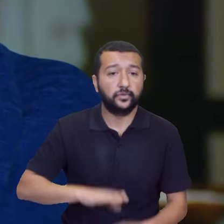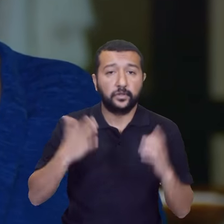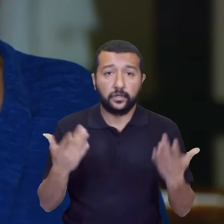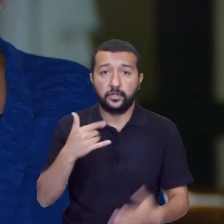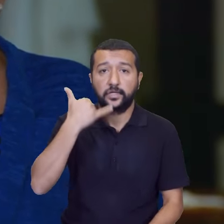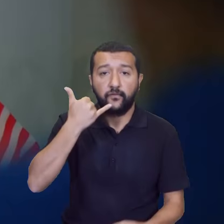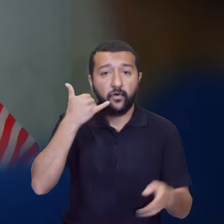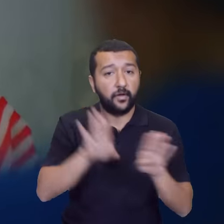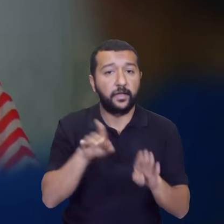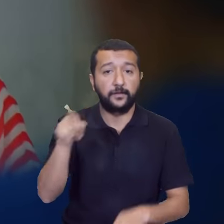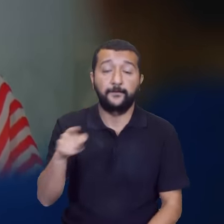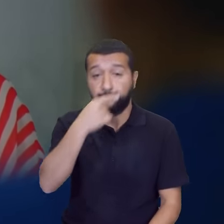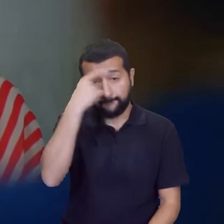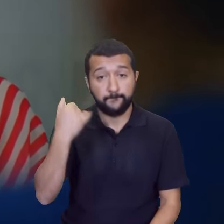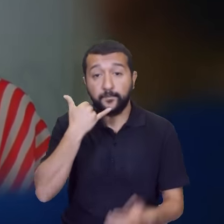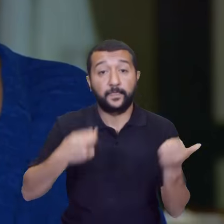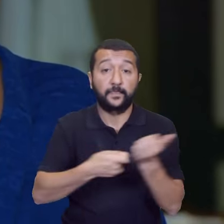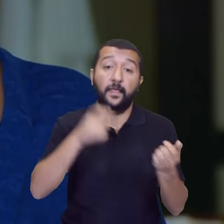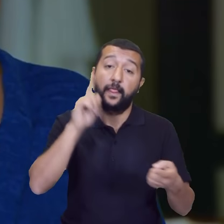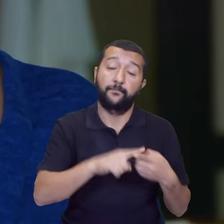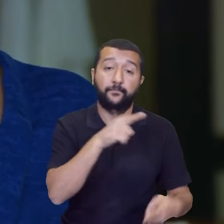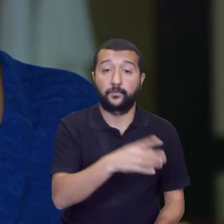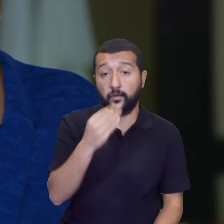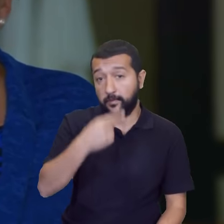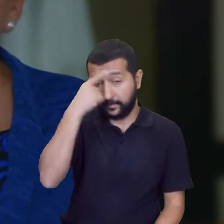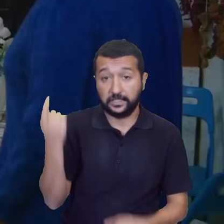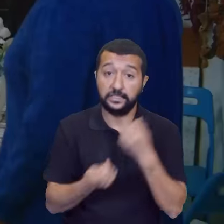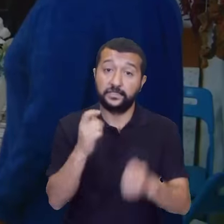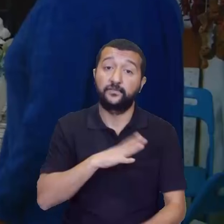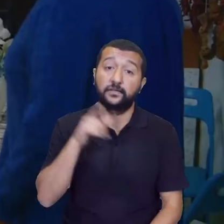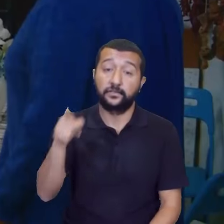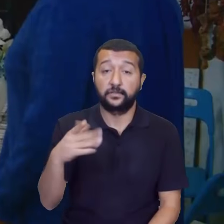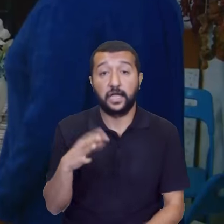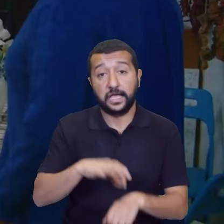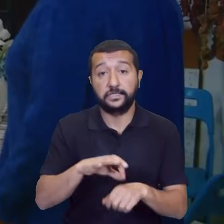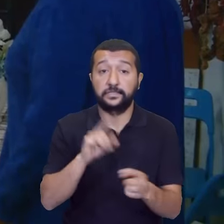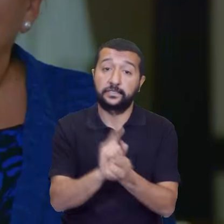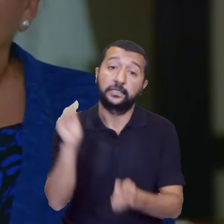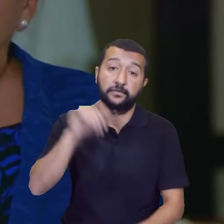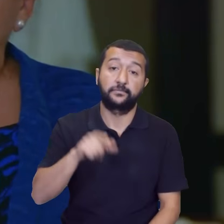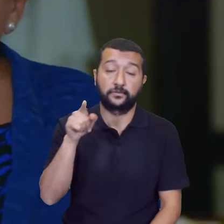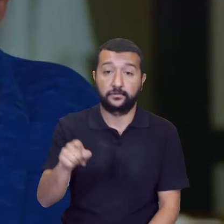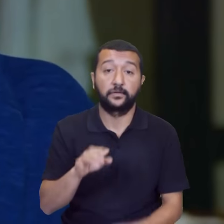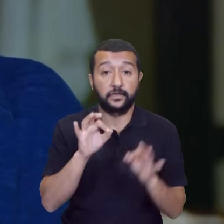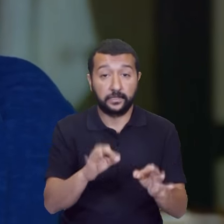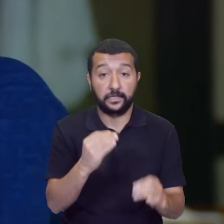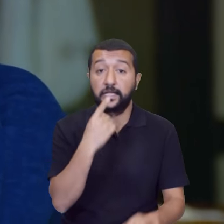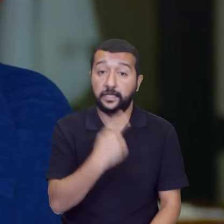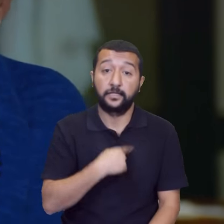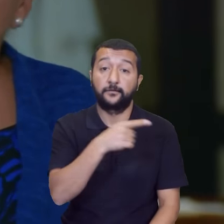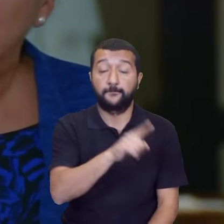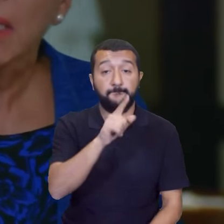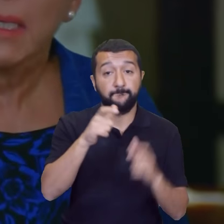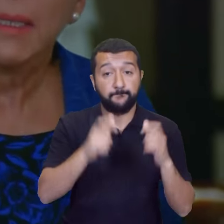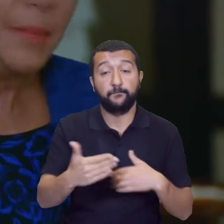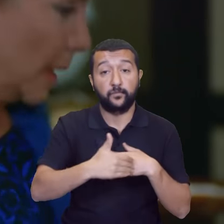Hayır cebi de kapalı. Belki şarjı bitmiştir. Ha belki de işi vardır. Hastası falan gelmiştir. Ha iyi dedin kız. Dur